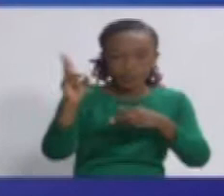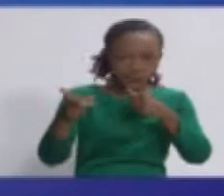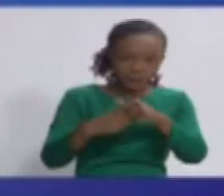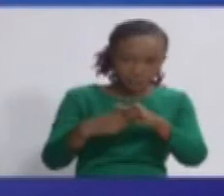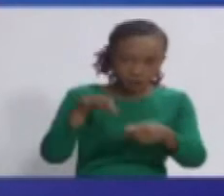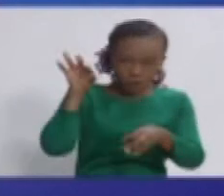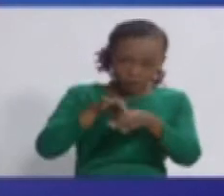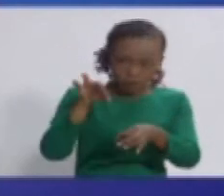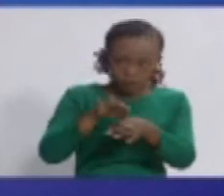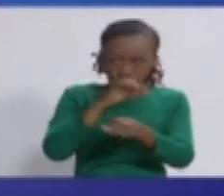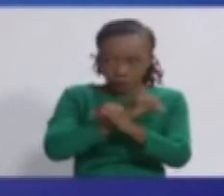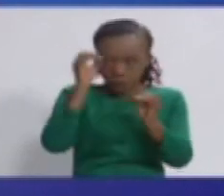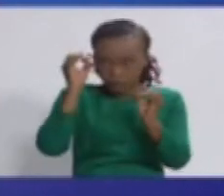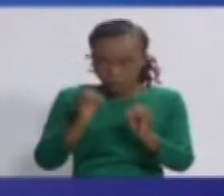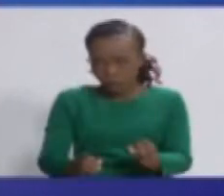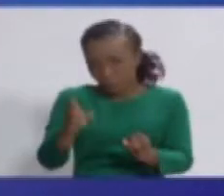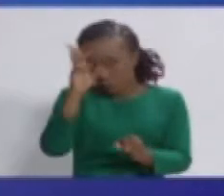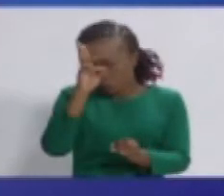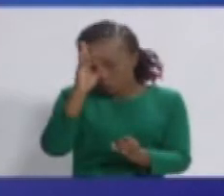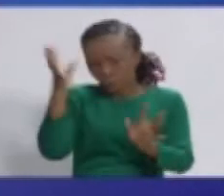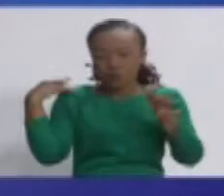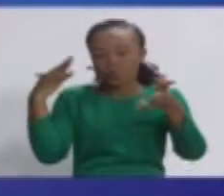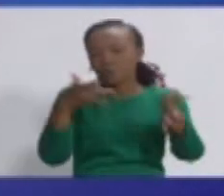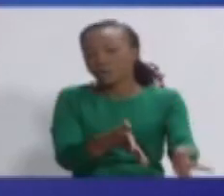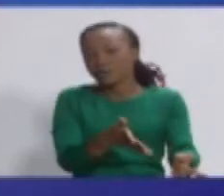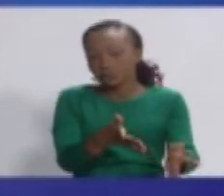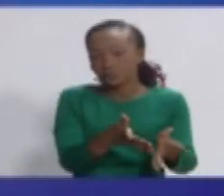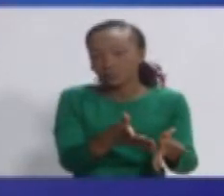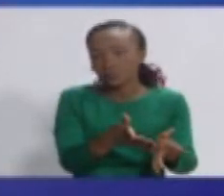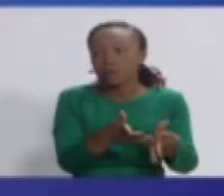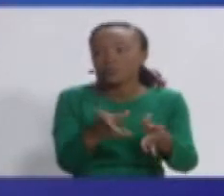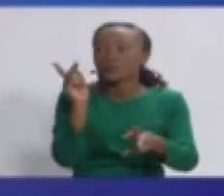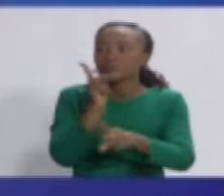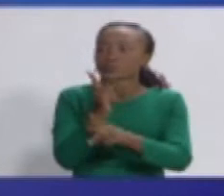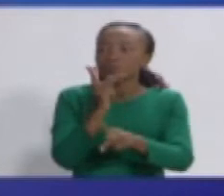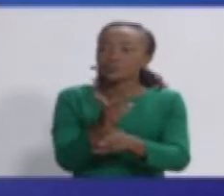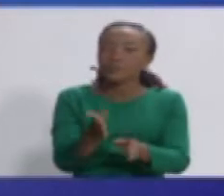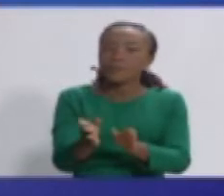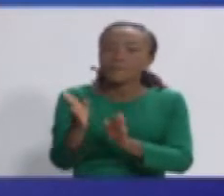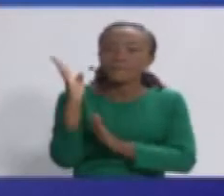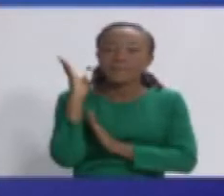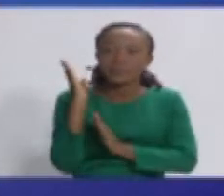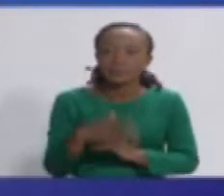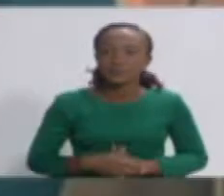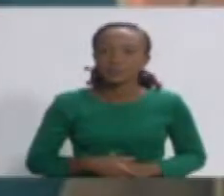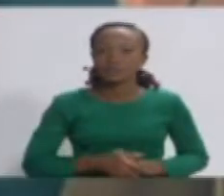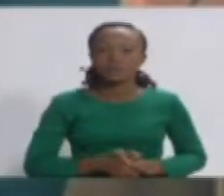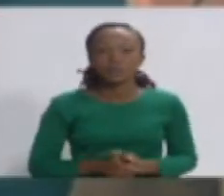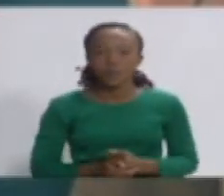wa polisi wakimiminika katika bunge hilo la kaunti ya Bomet kudumisha usalama.